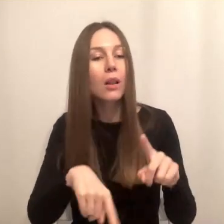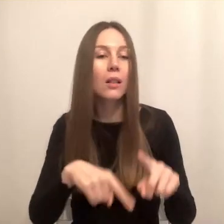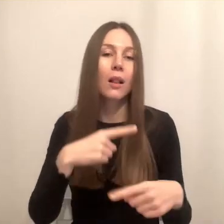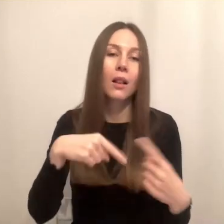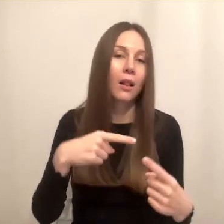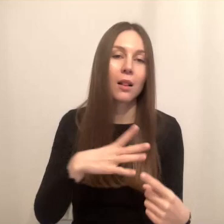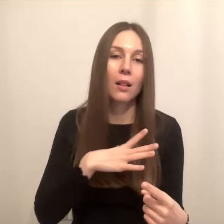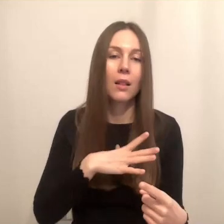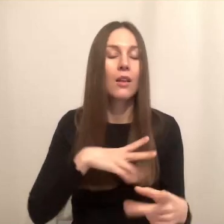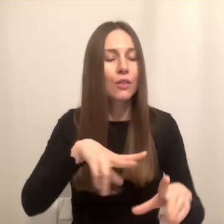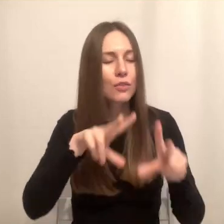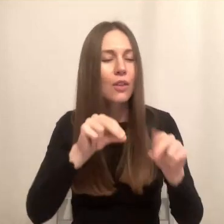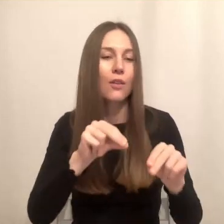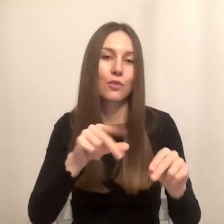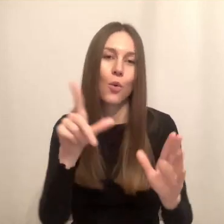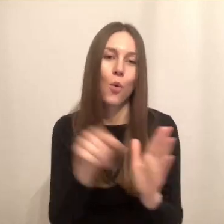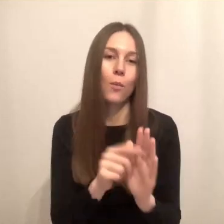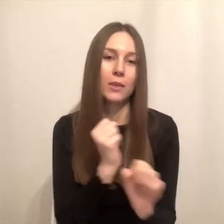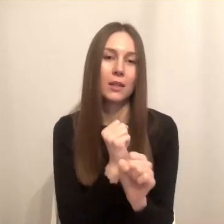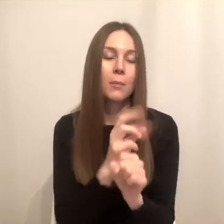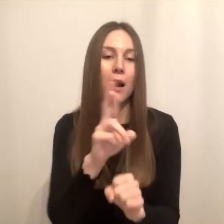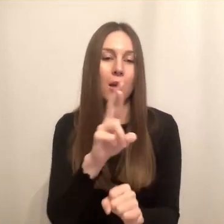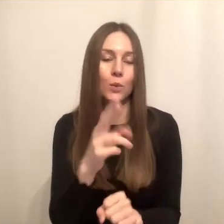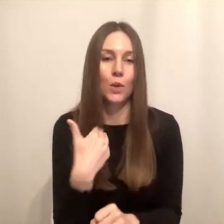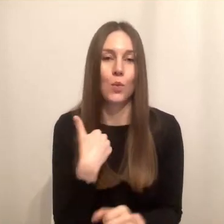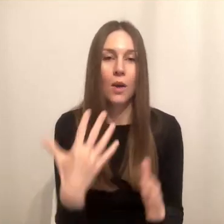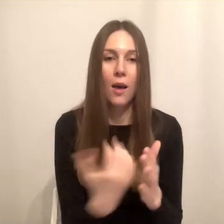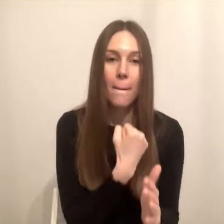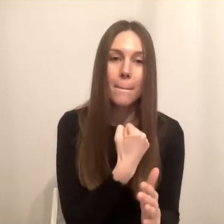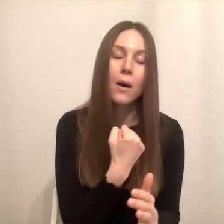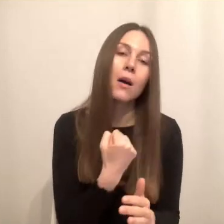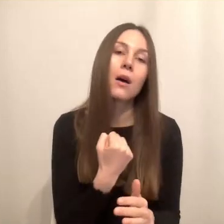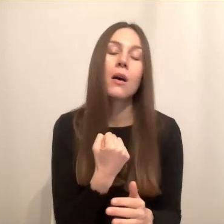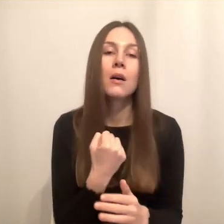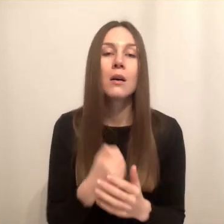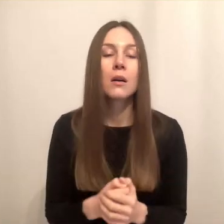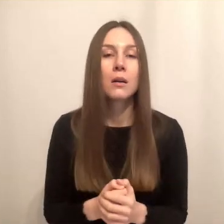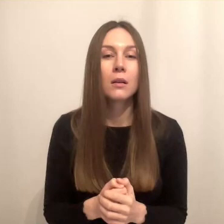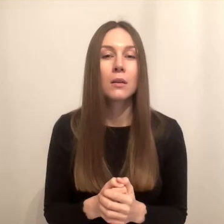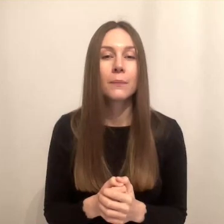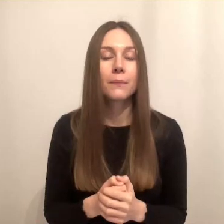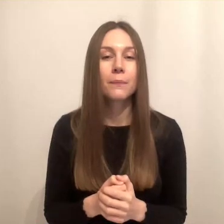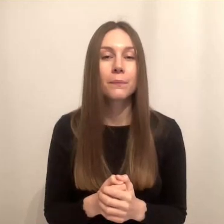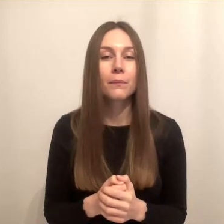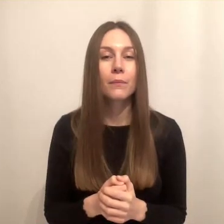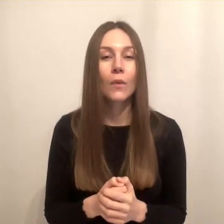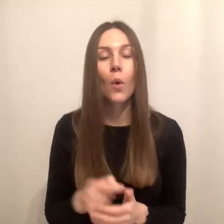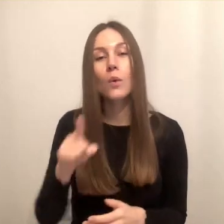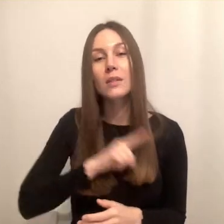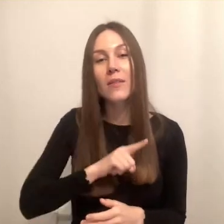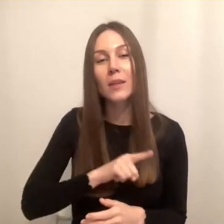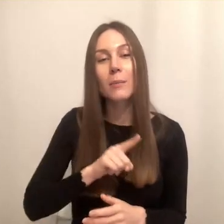sąžiningai, norint pasiekti rezultatų, o iš tokių sakykime, pakeičiamų savybių,